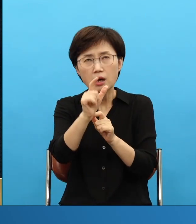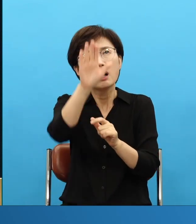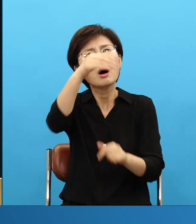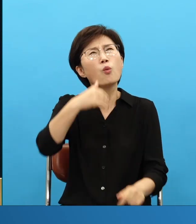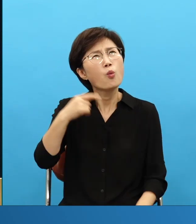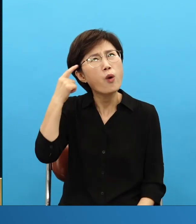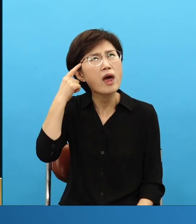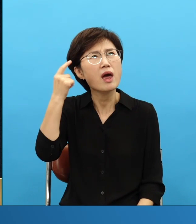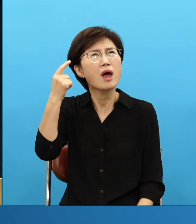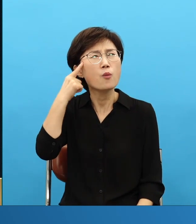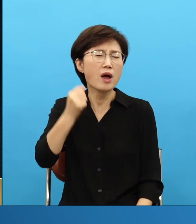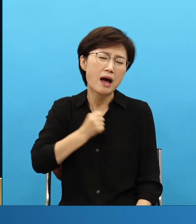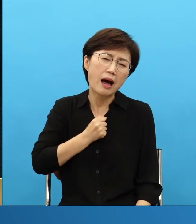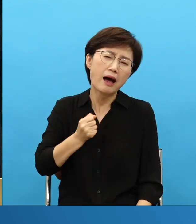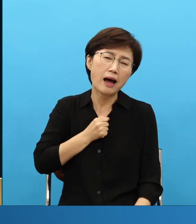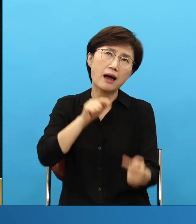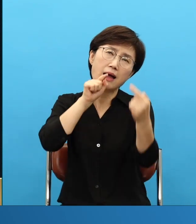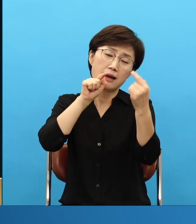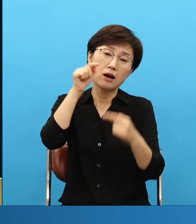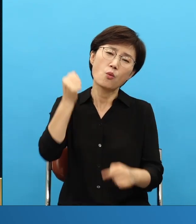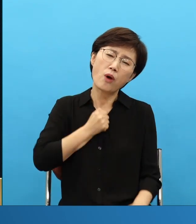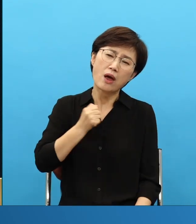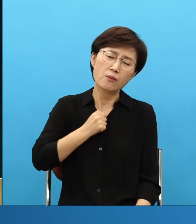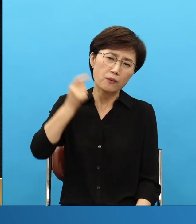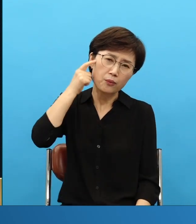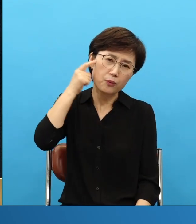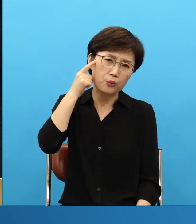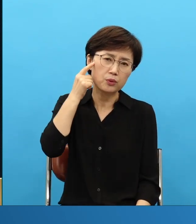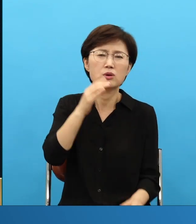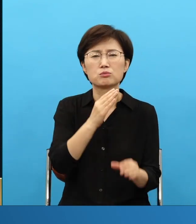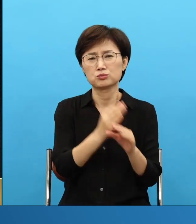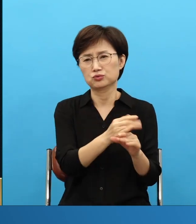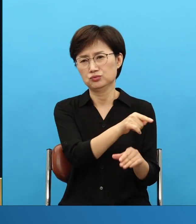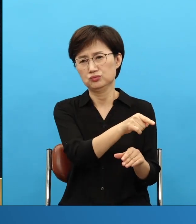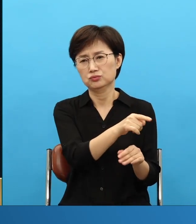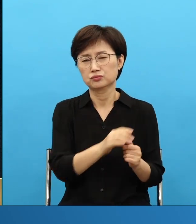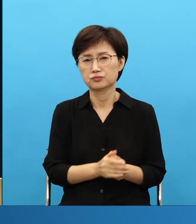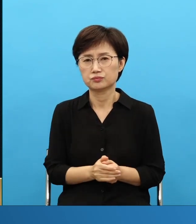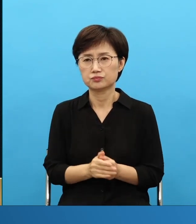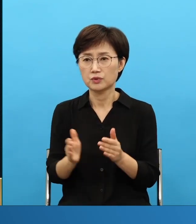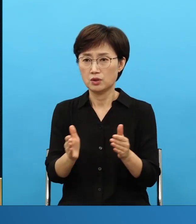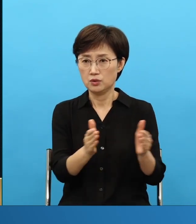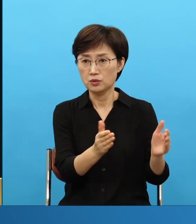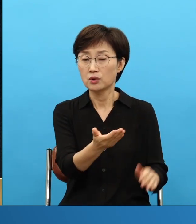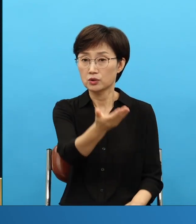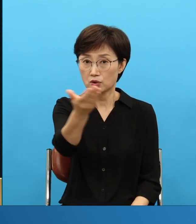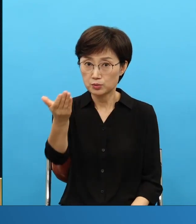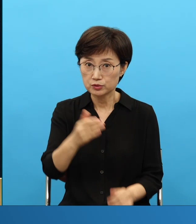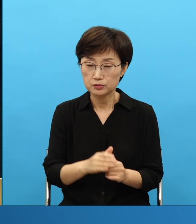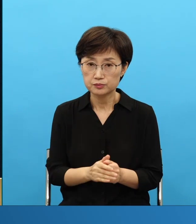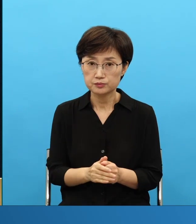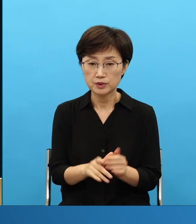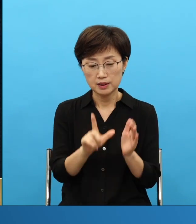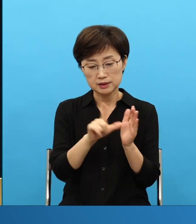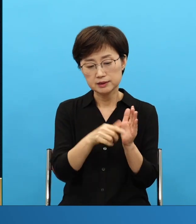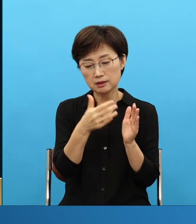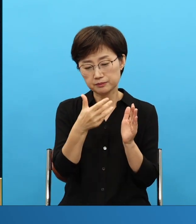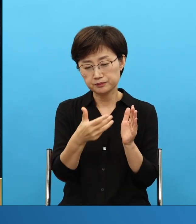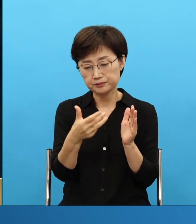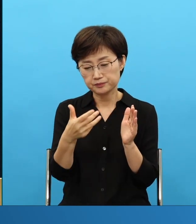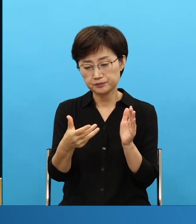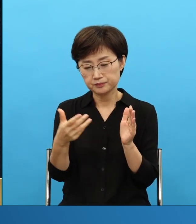his fate because as time goes by, he's facing even more difficulties. 여러분 시간이 가면 갈수록요